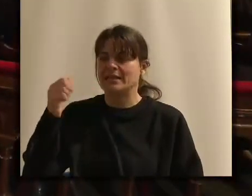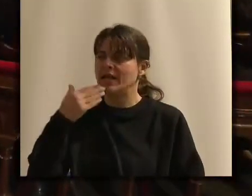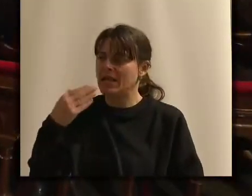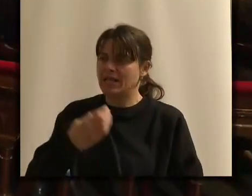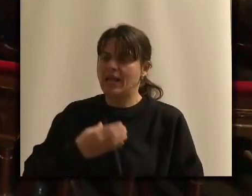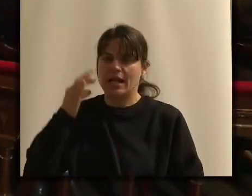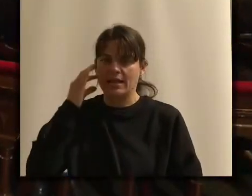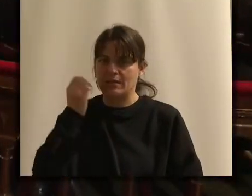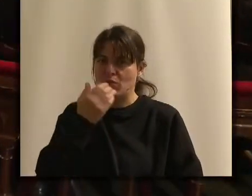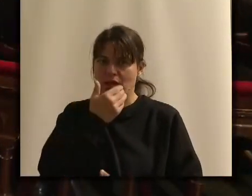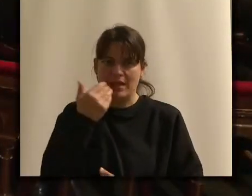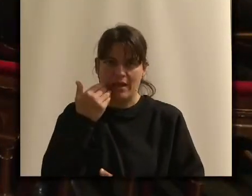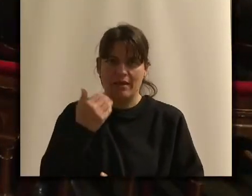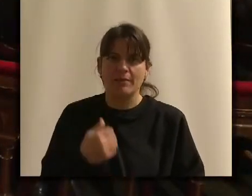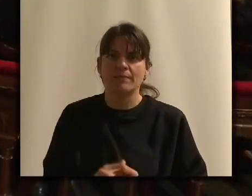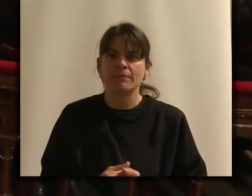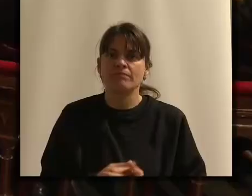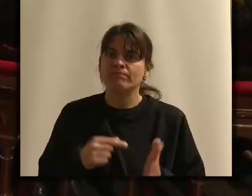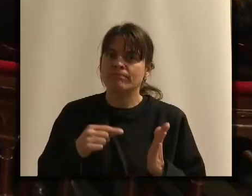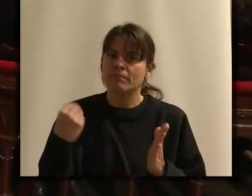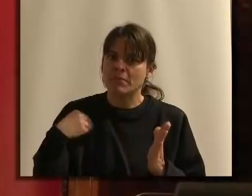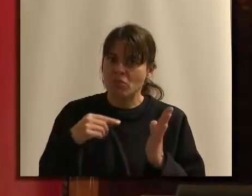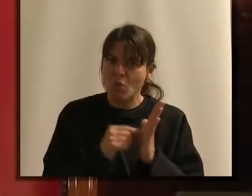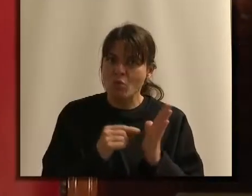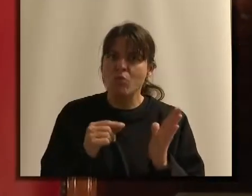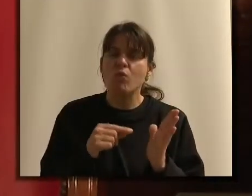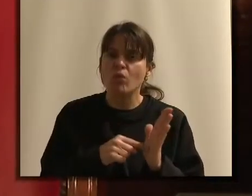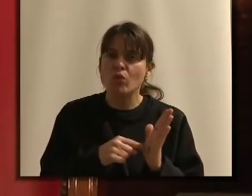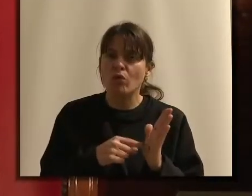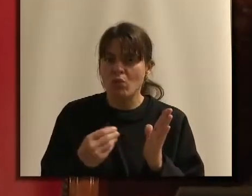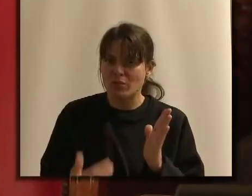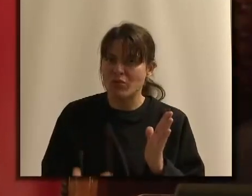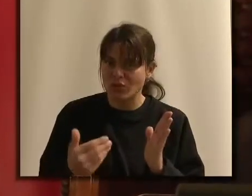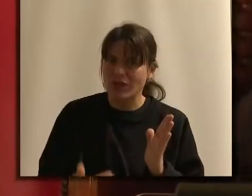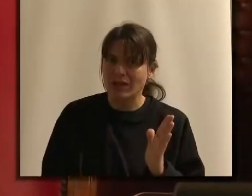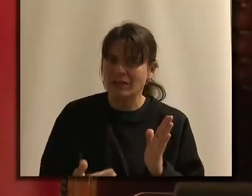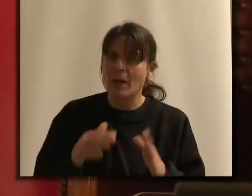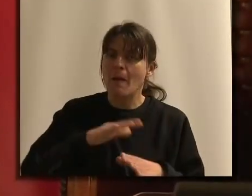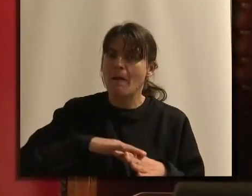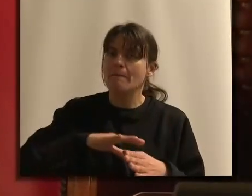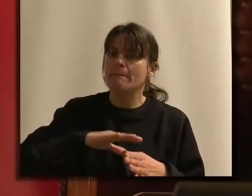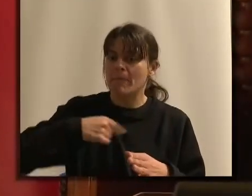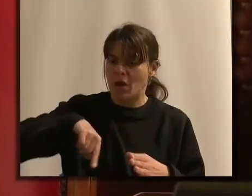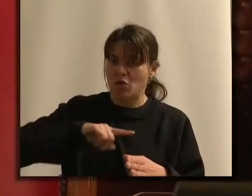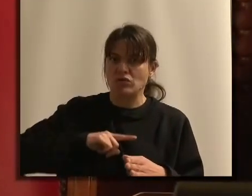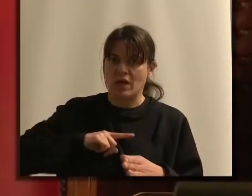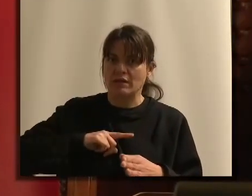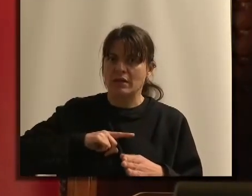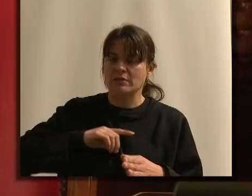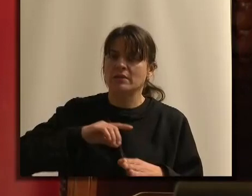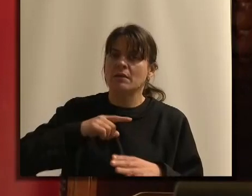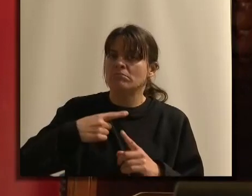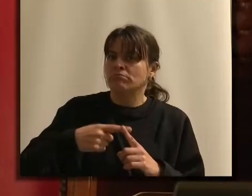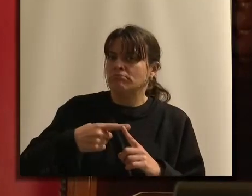molt bona tarda a tothom. Bé, aquest punt té una importància molt per Capgirem i per la manera de fer de la CUP molt